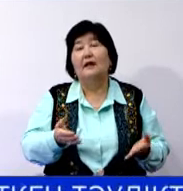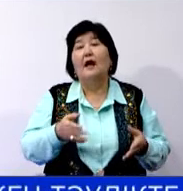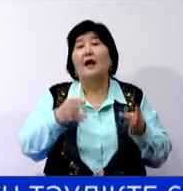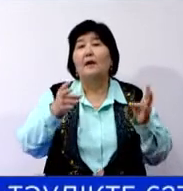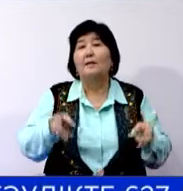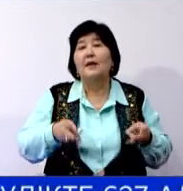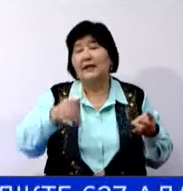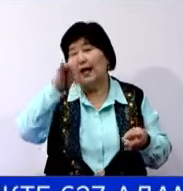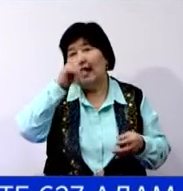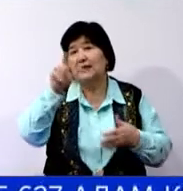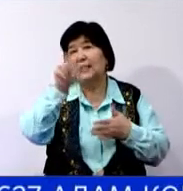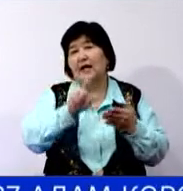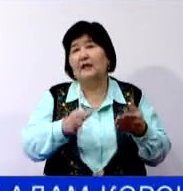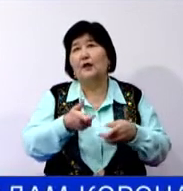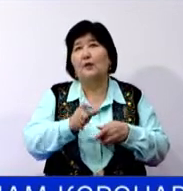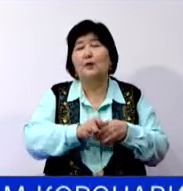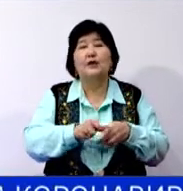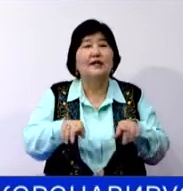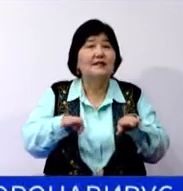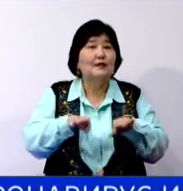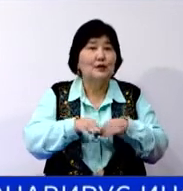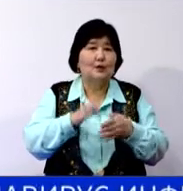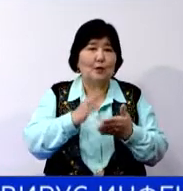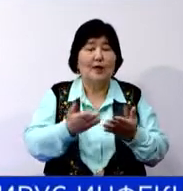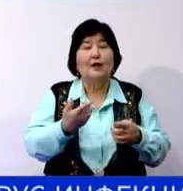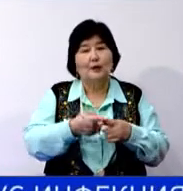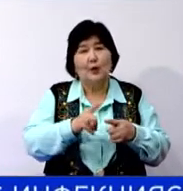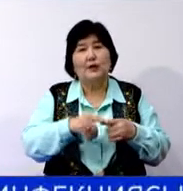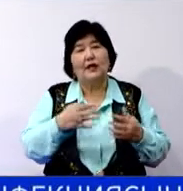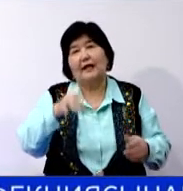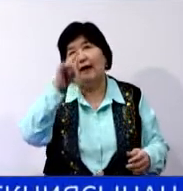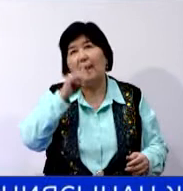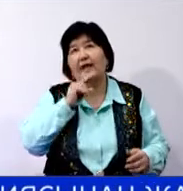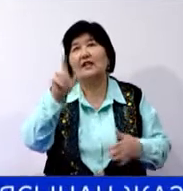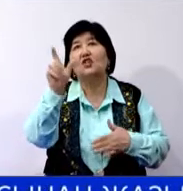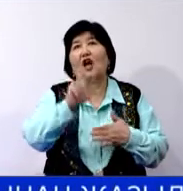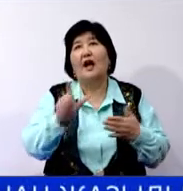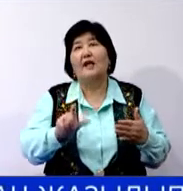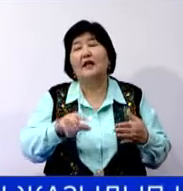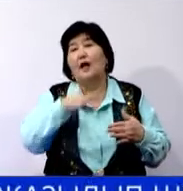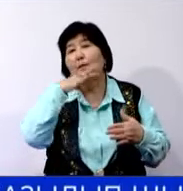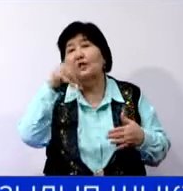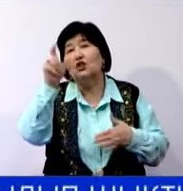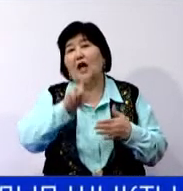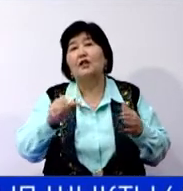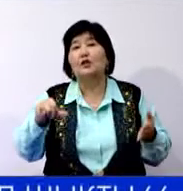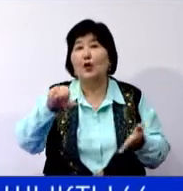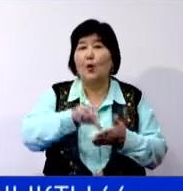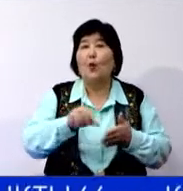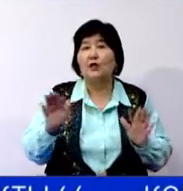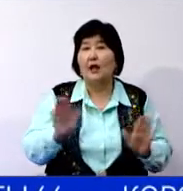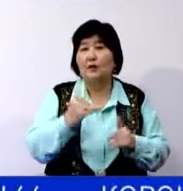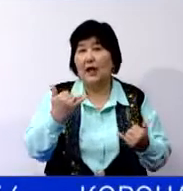мелизмдері қазақ әндеріне өте үндес болып келеді. Сондықтан да қазақша әндерге бірнеше әндерді орындап жүр қазіргі